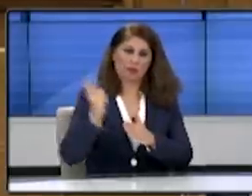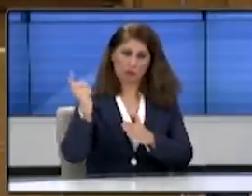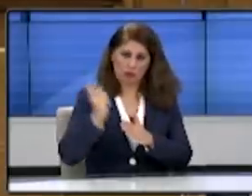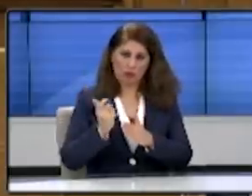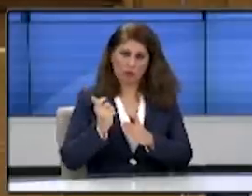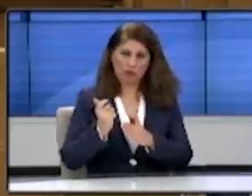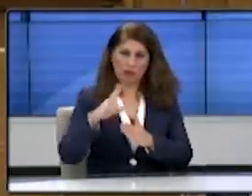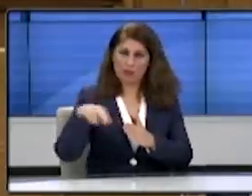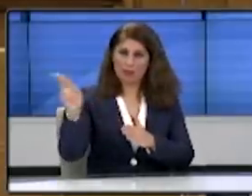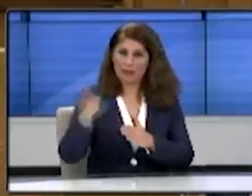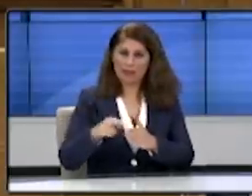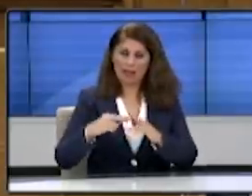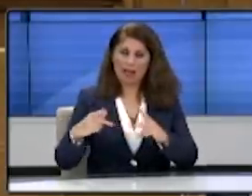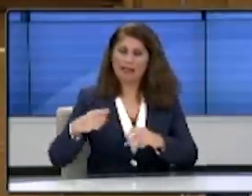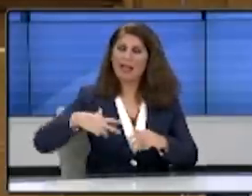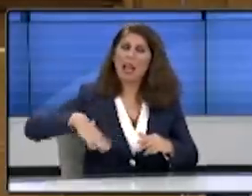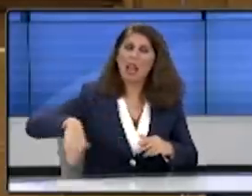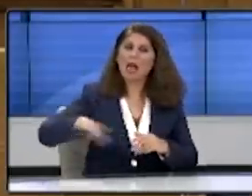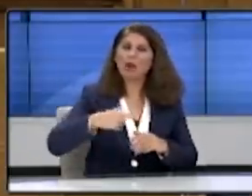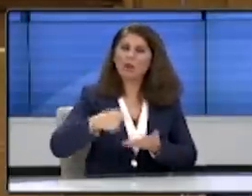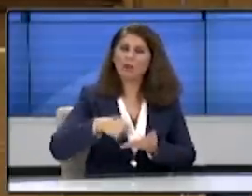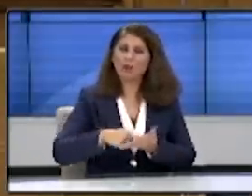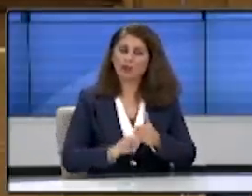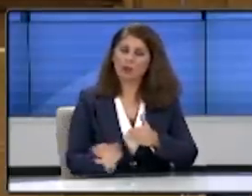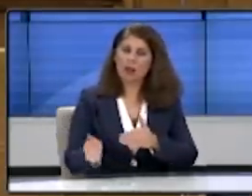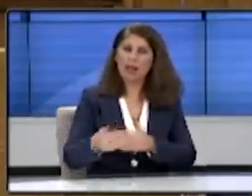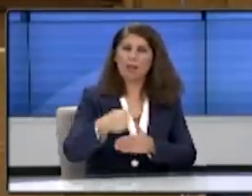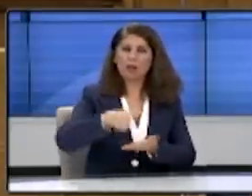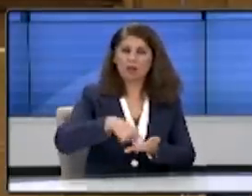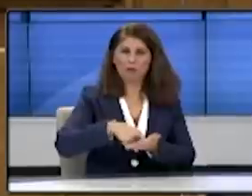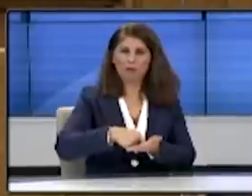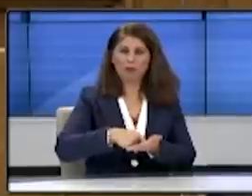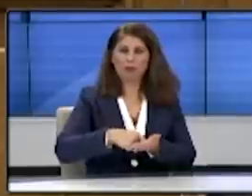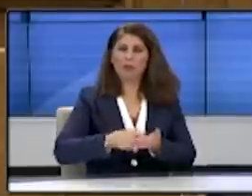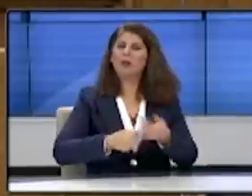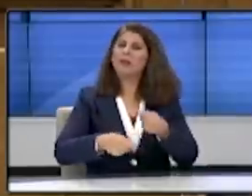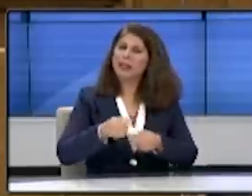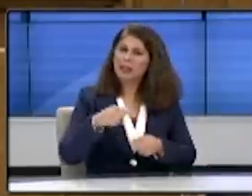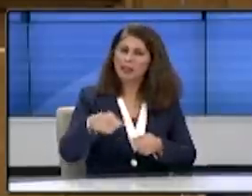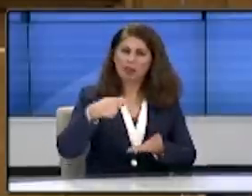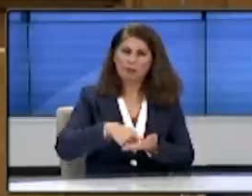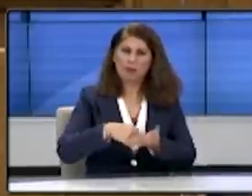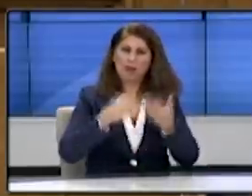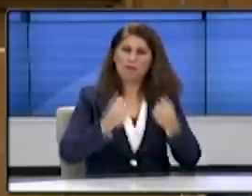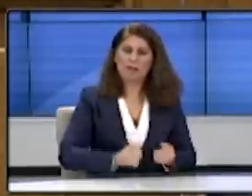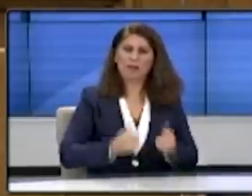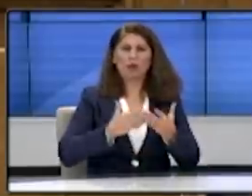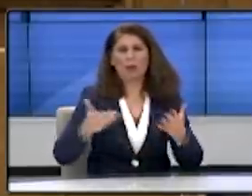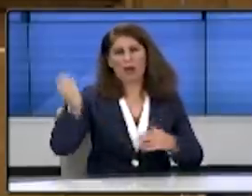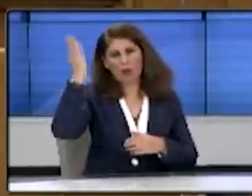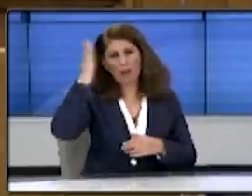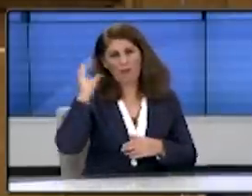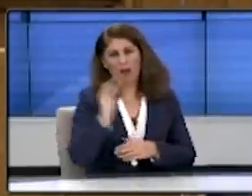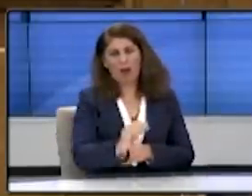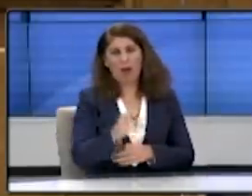μισθών, κατάργηση αντιλαϊκών φόρων, των έμεσων φόρων και μετακύληση των φορολογικών βαρών στο μεγάλο